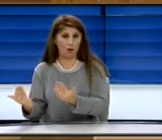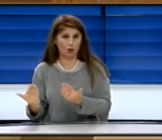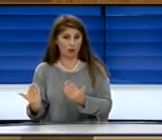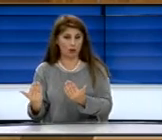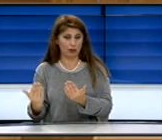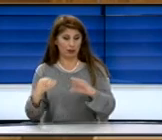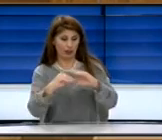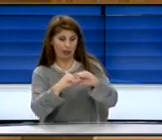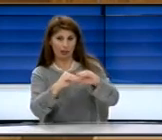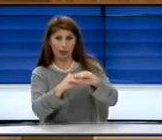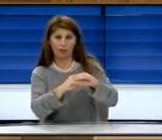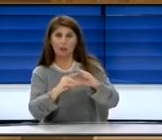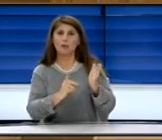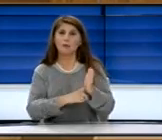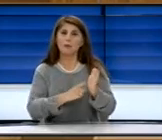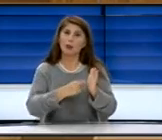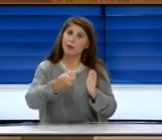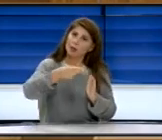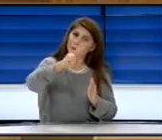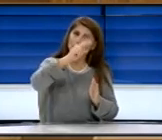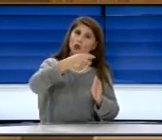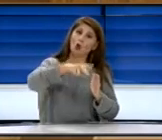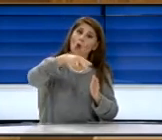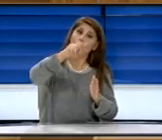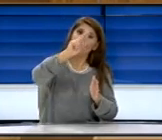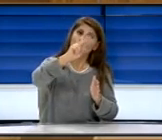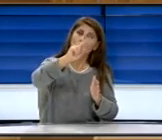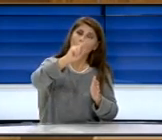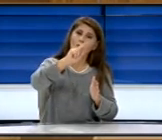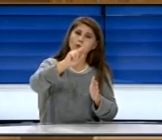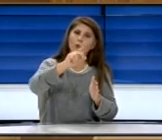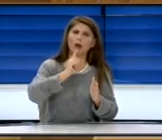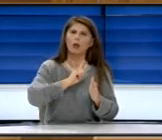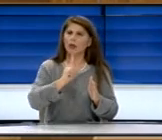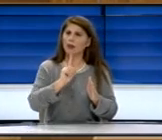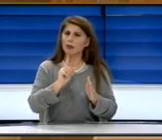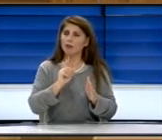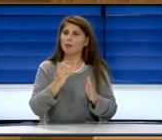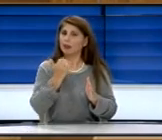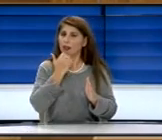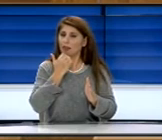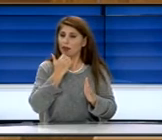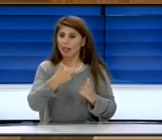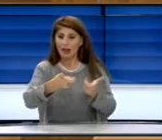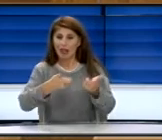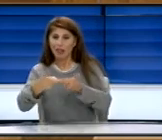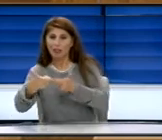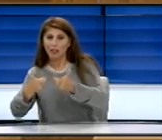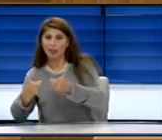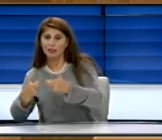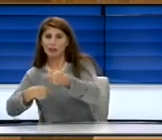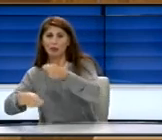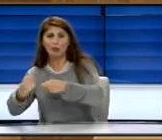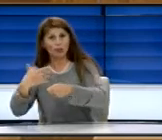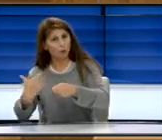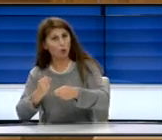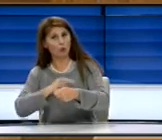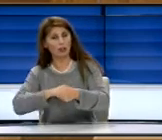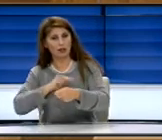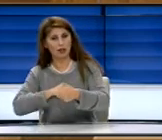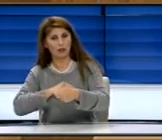θα πρέπει να δίνει ψηλότερο επιτόκιο. Για να μην πέσει έξω θα πρέπει να δανείζει μόνο σε επιχειρήσεις που έχουν